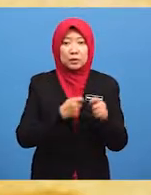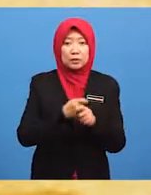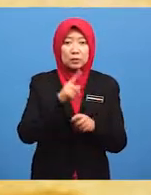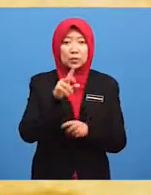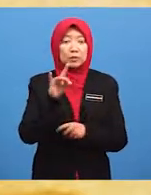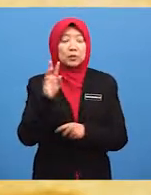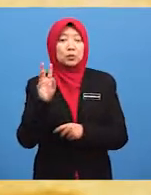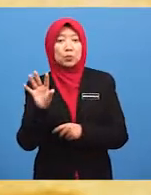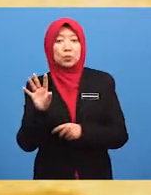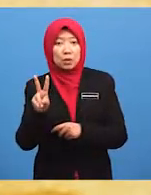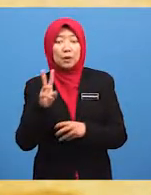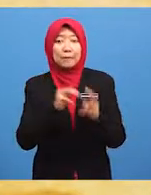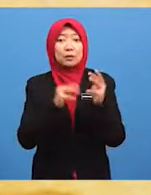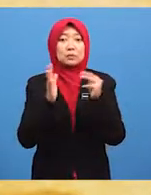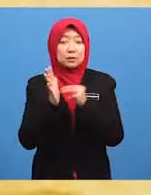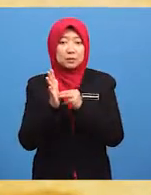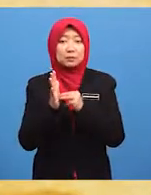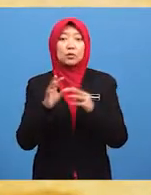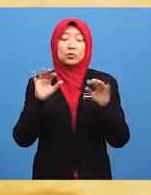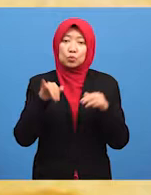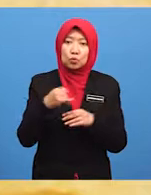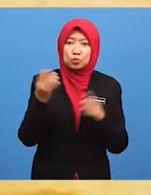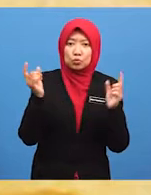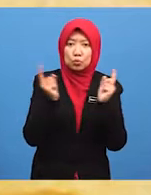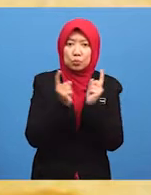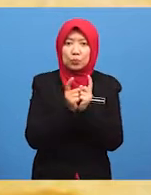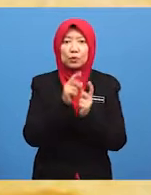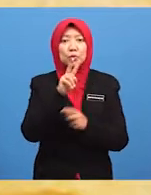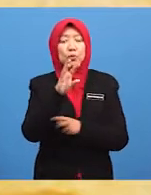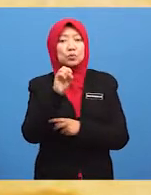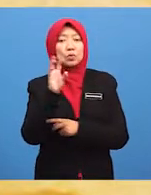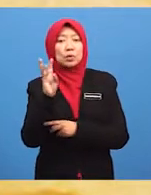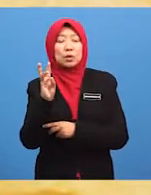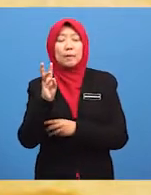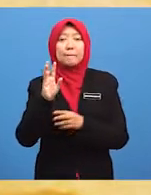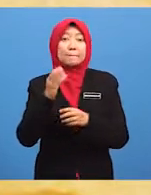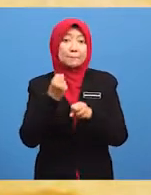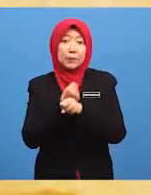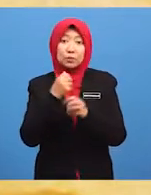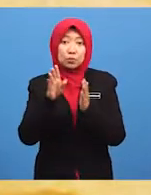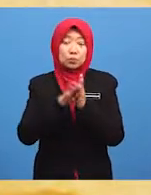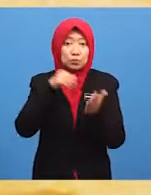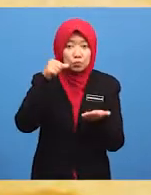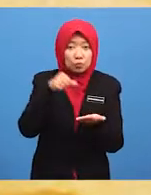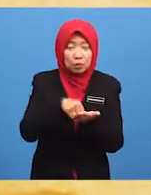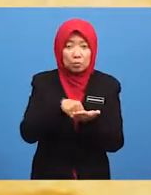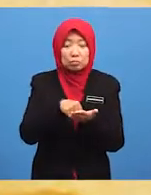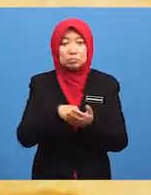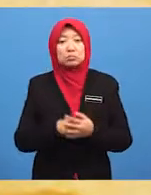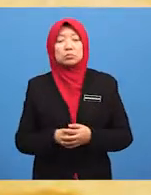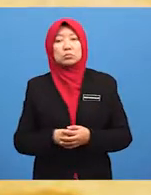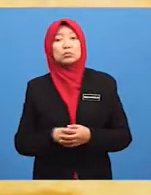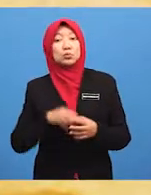di Champa juga turut ditemukan sebanyak 206 buah batu bersurat. Selain itu